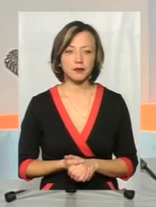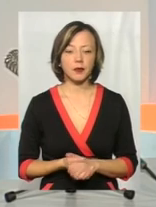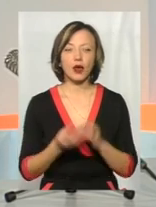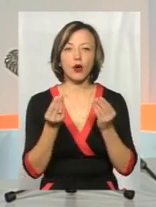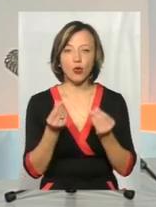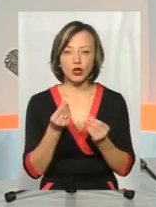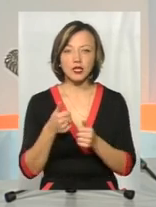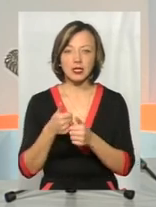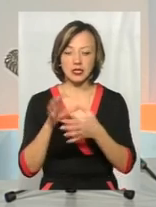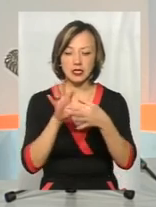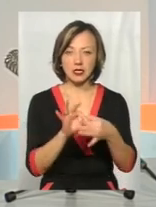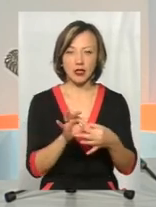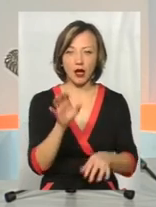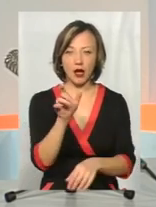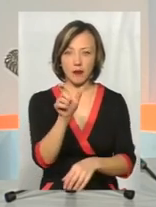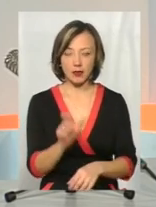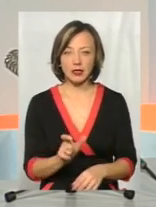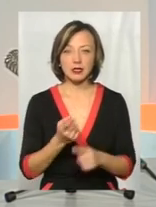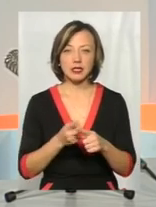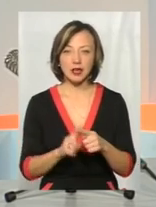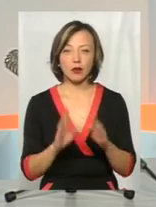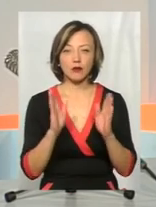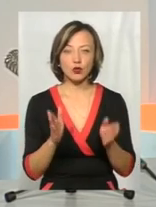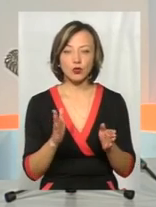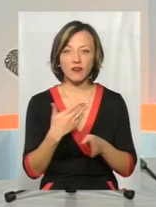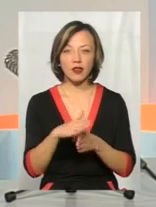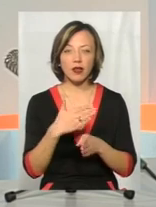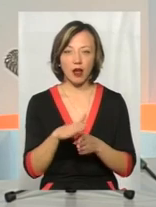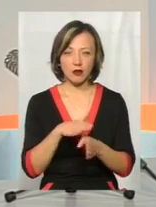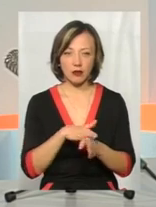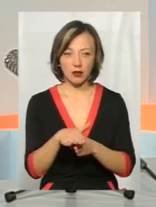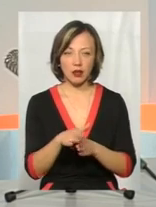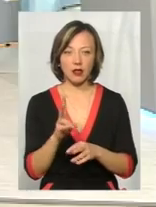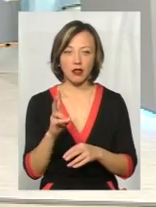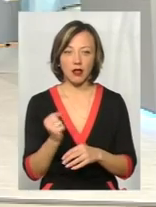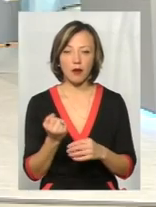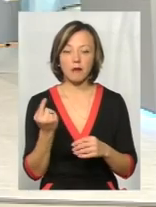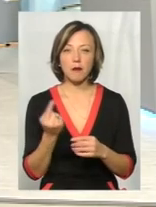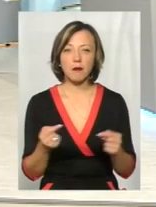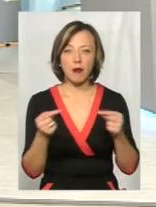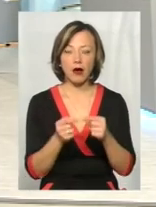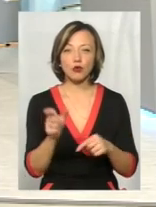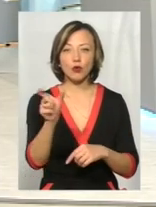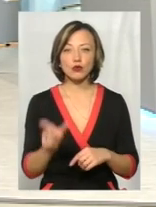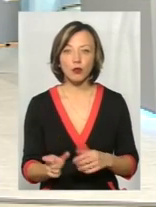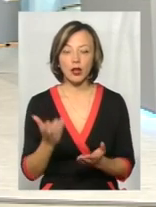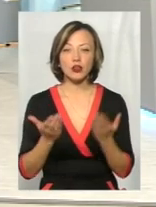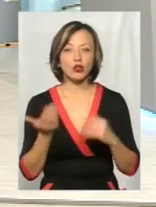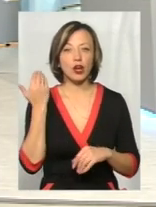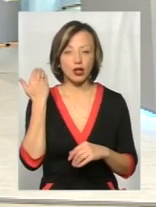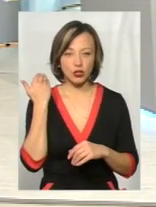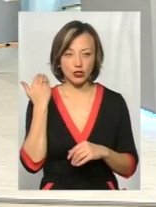Гроші ходять за пацієнтом, значить, це будуть капітаційні видатки, тобто видатки на певну особу. Якщо